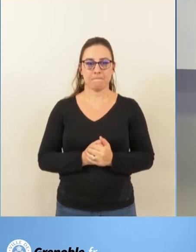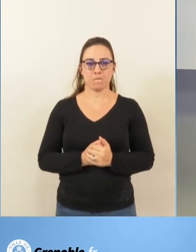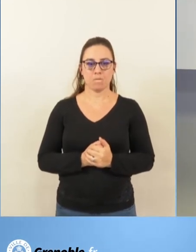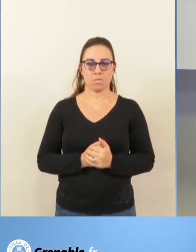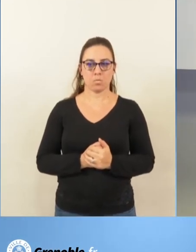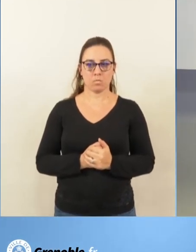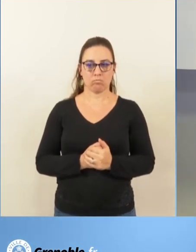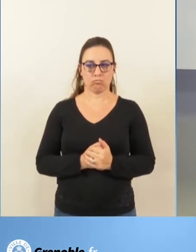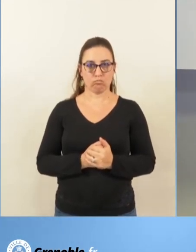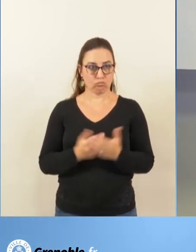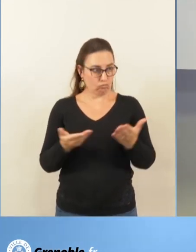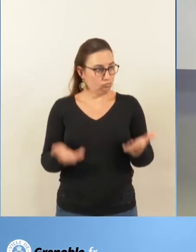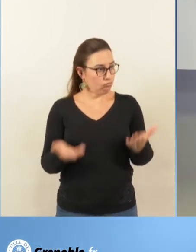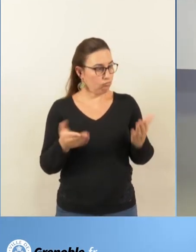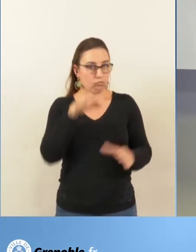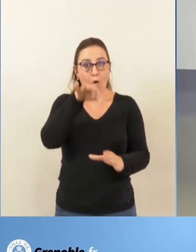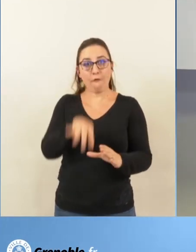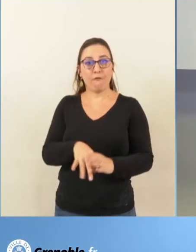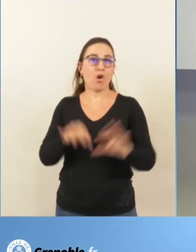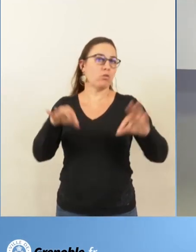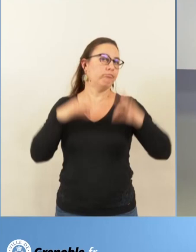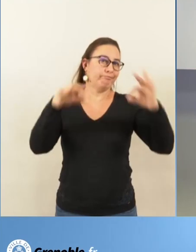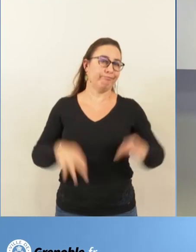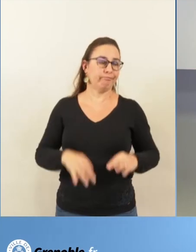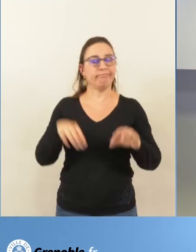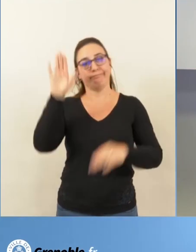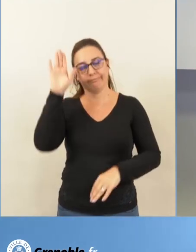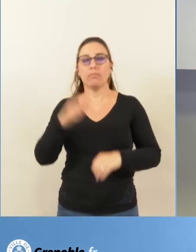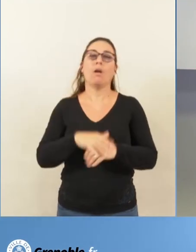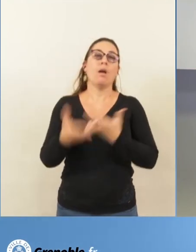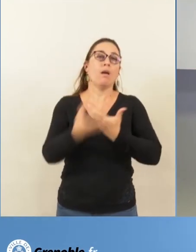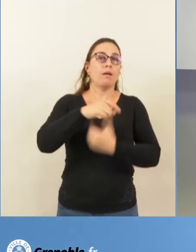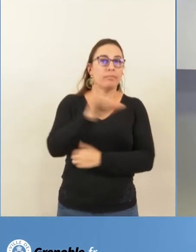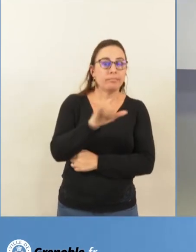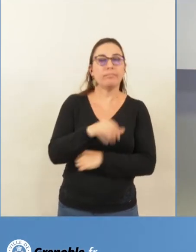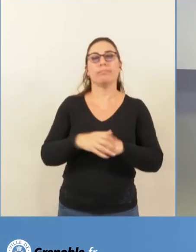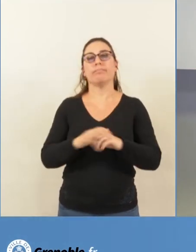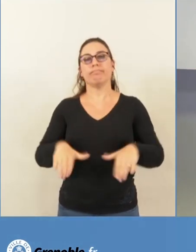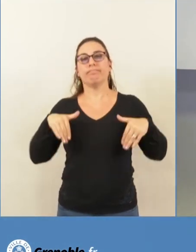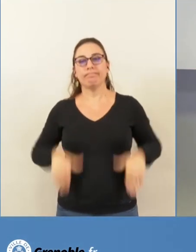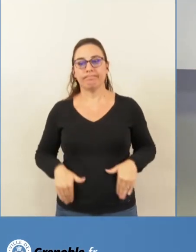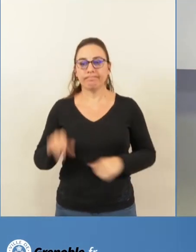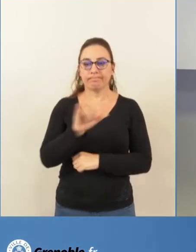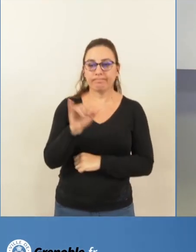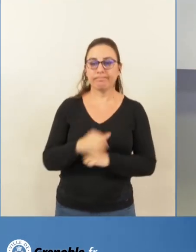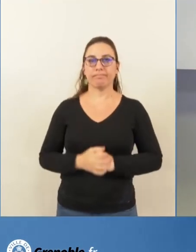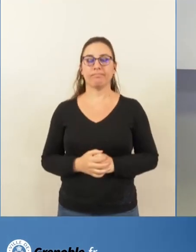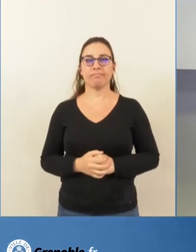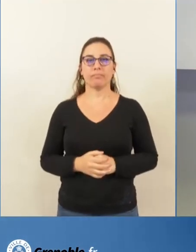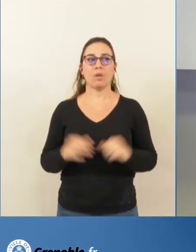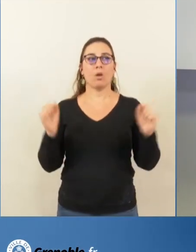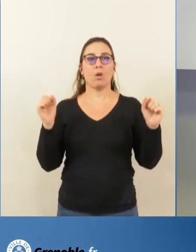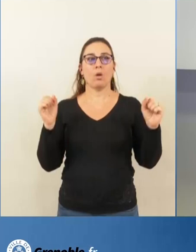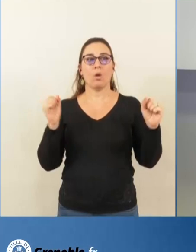celui là on peut le voter de façon standard qui ne prend pas par au vote qui s'abstient qui donc